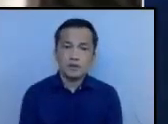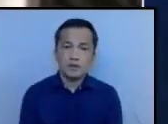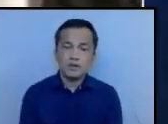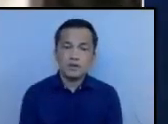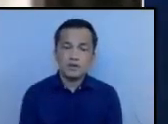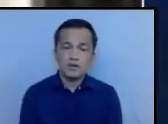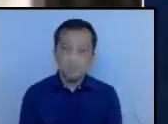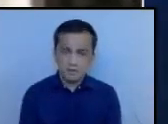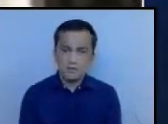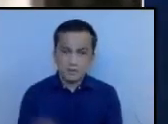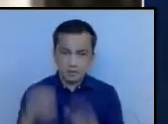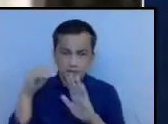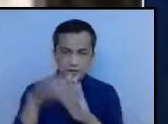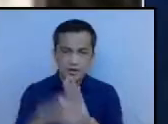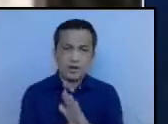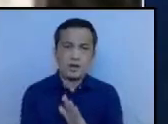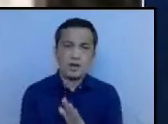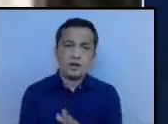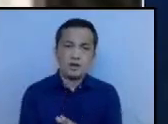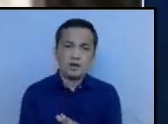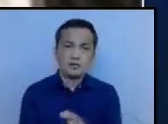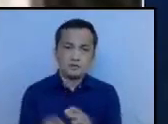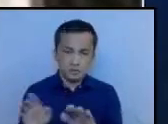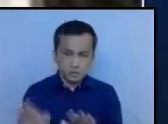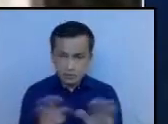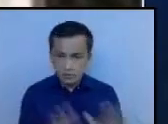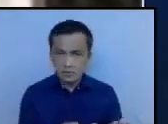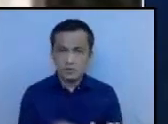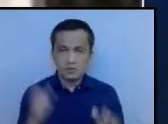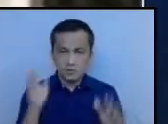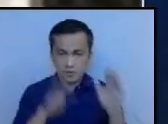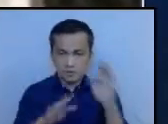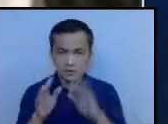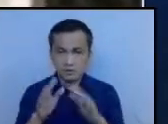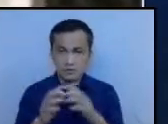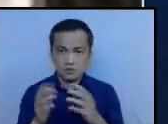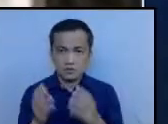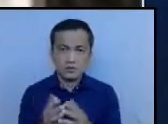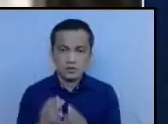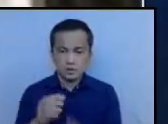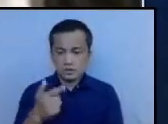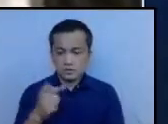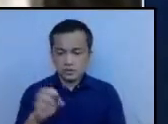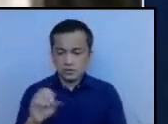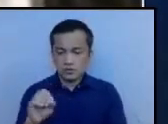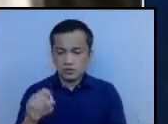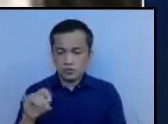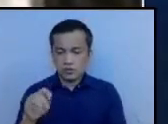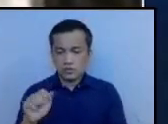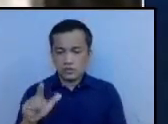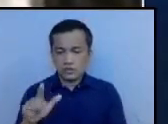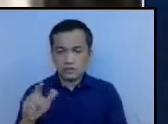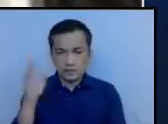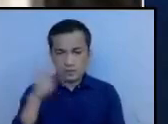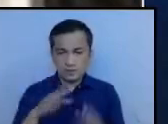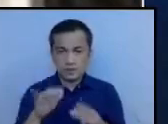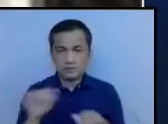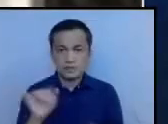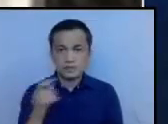na lahat yung mga problema natin, pandagdigan, geopolitical problems, the war in Ukraine,